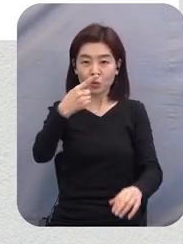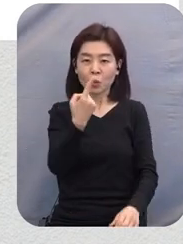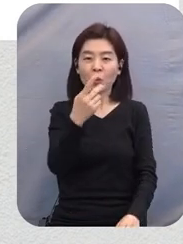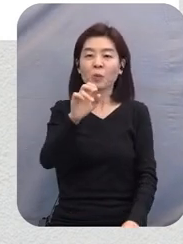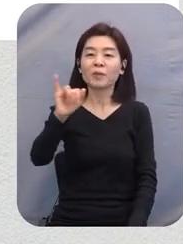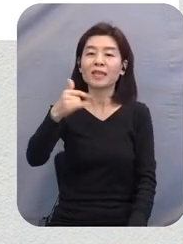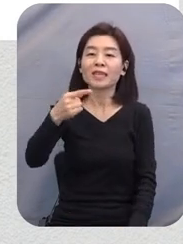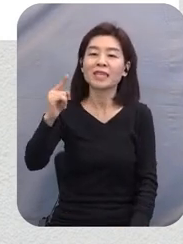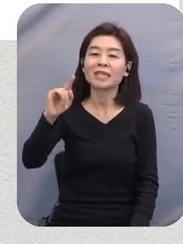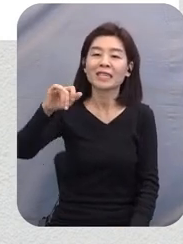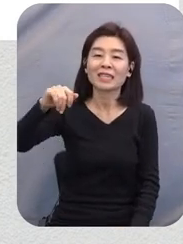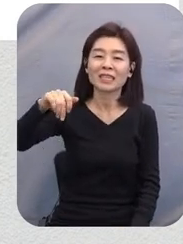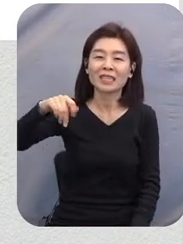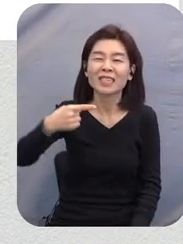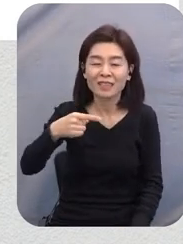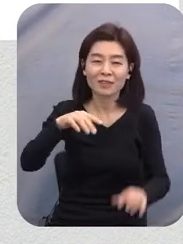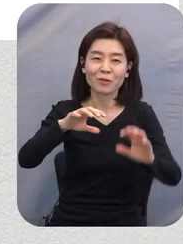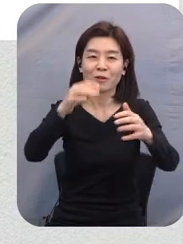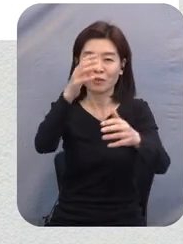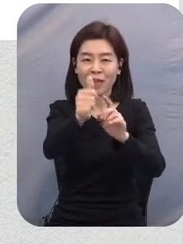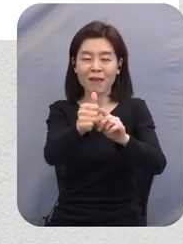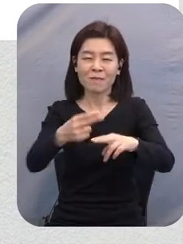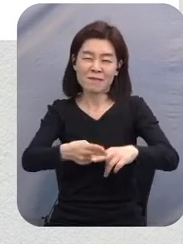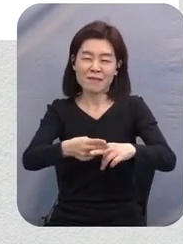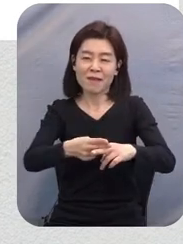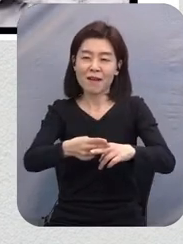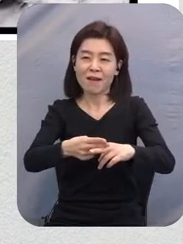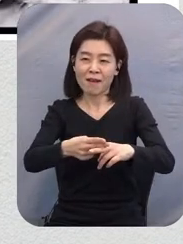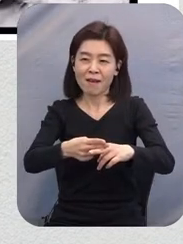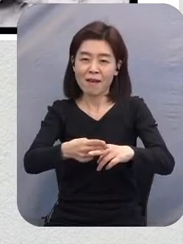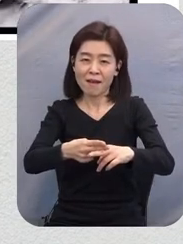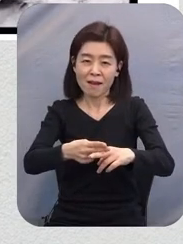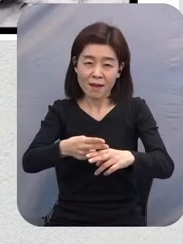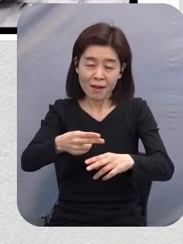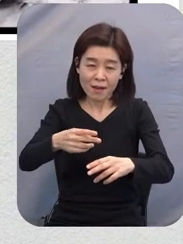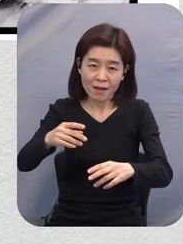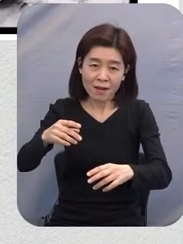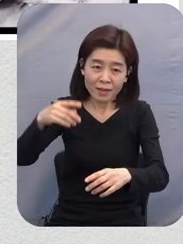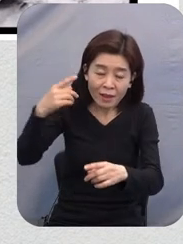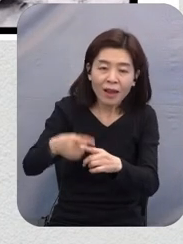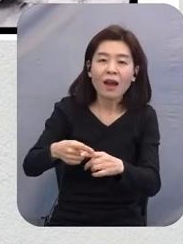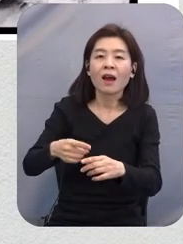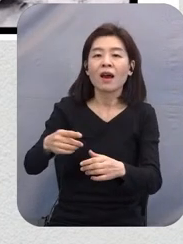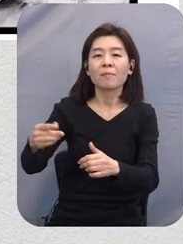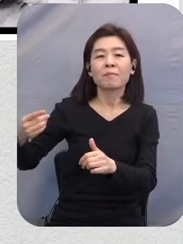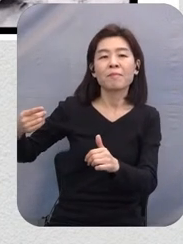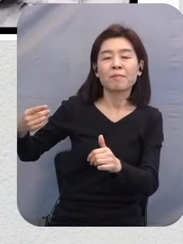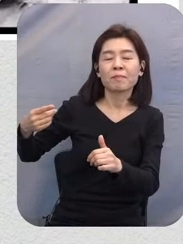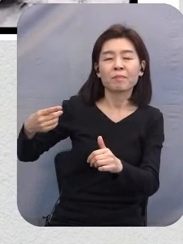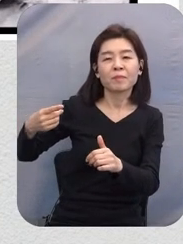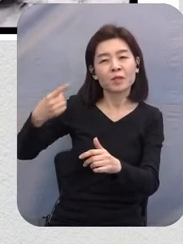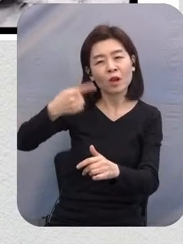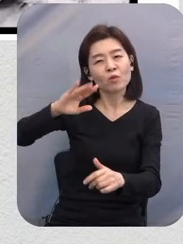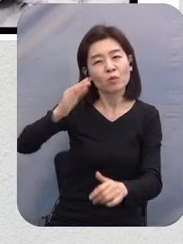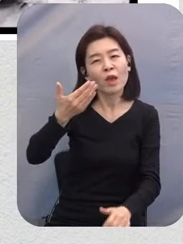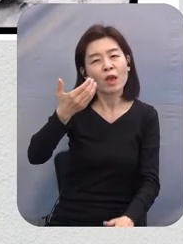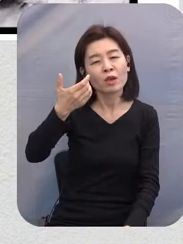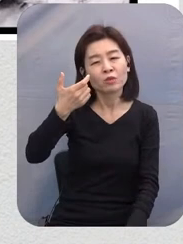합니다. 그러다가 1961년에 암살당해요. SOB가